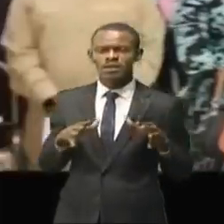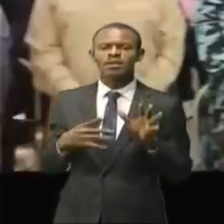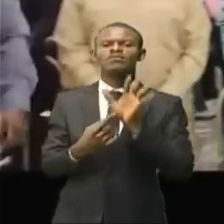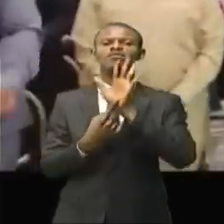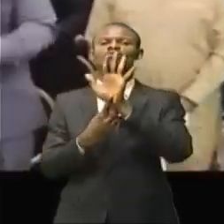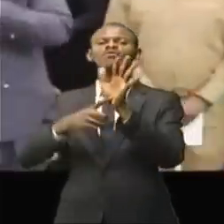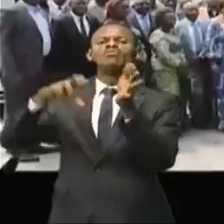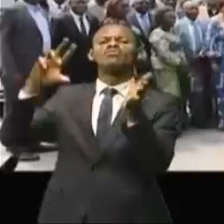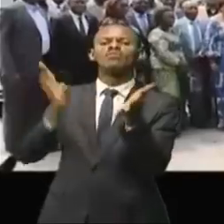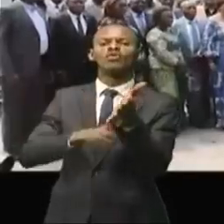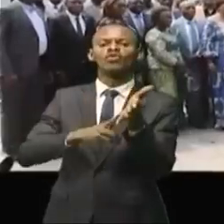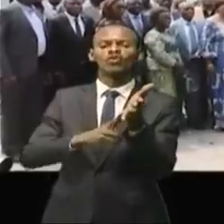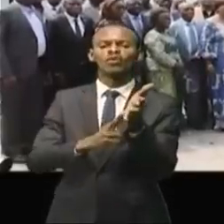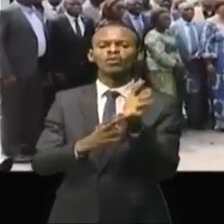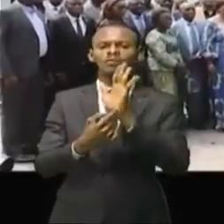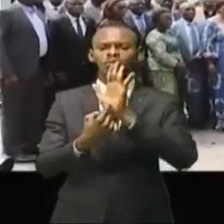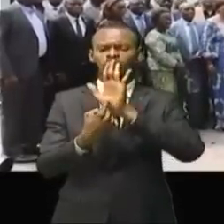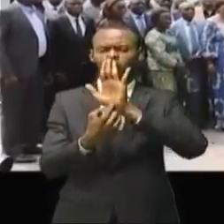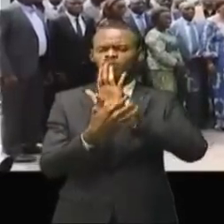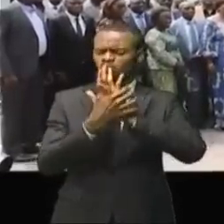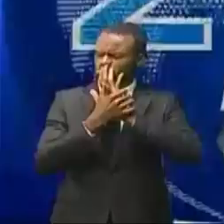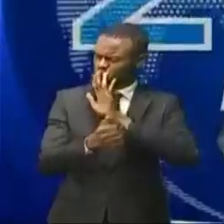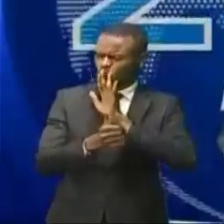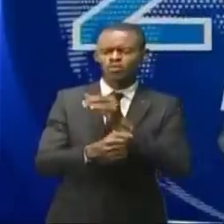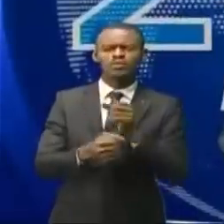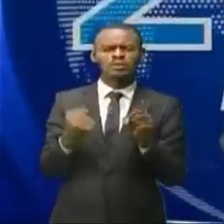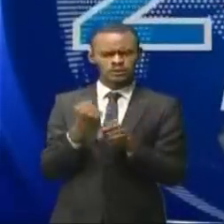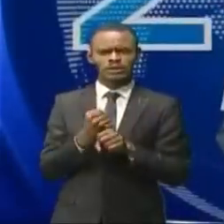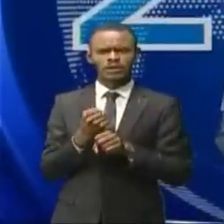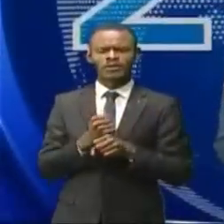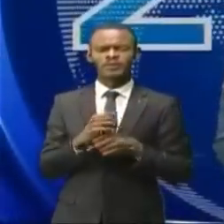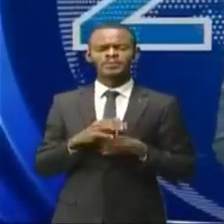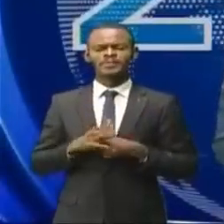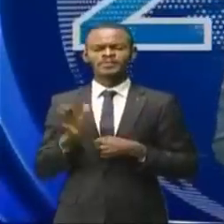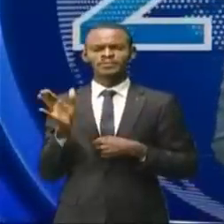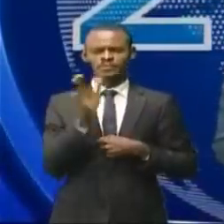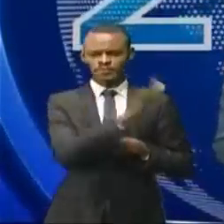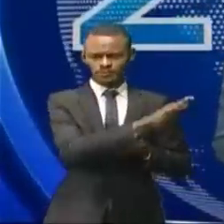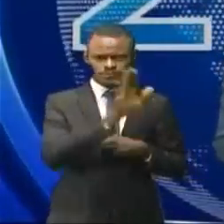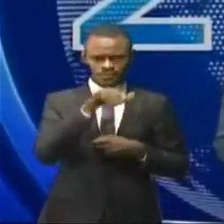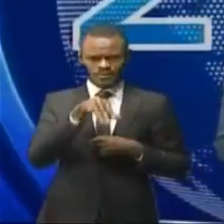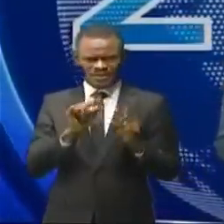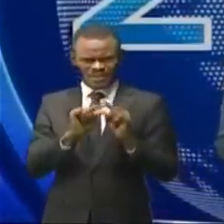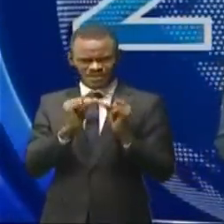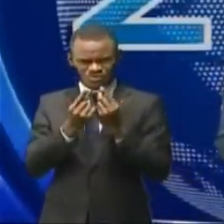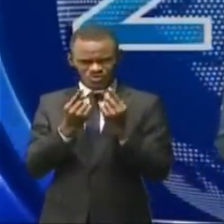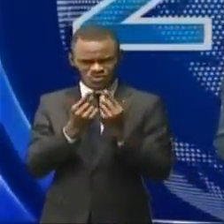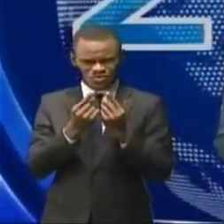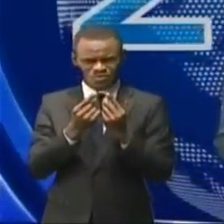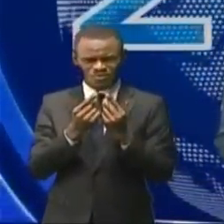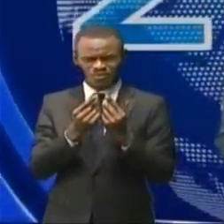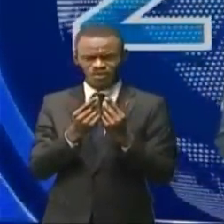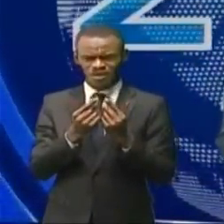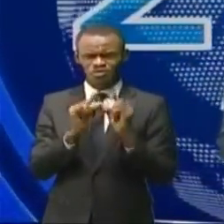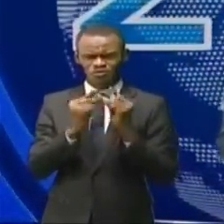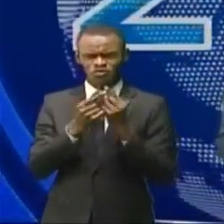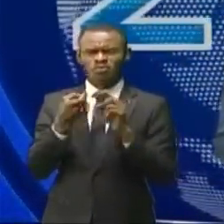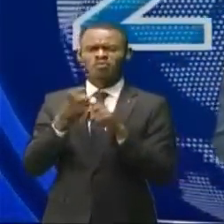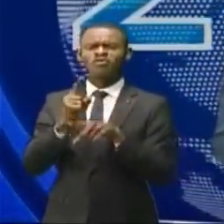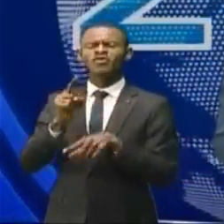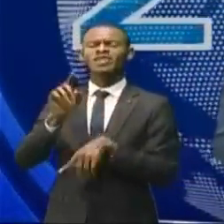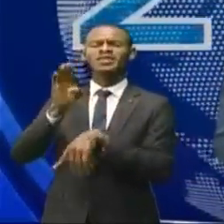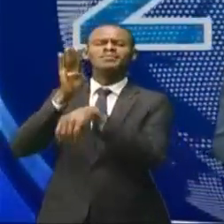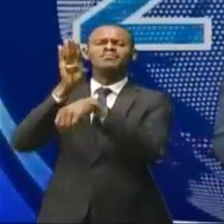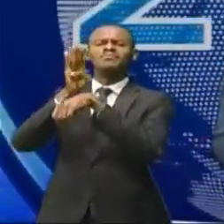performance avec la direction générale une importante délégation du Congo Brazzaville s'est rendu